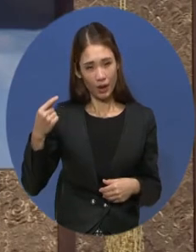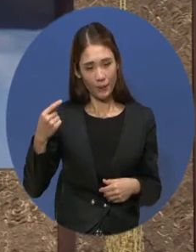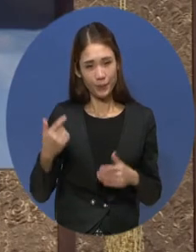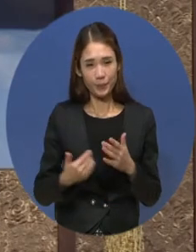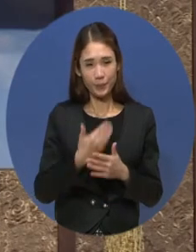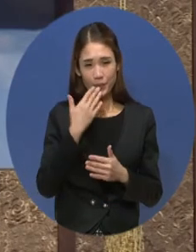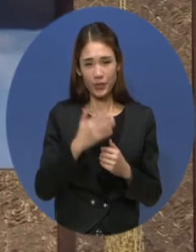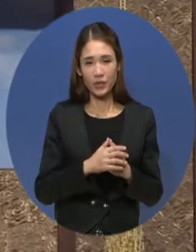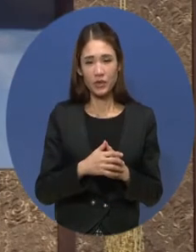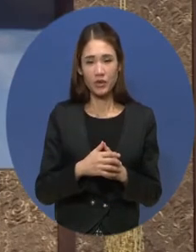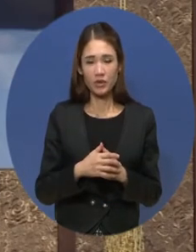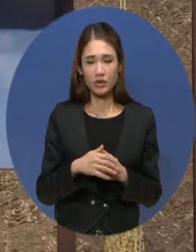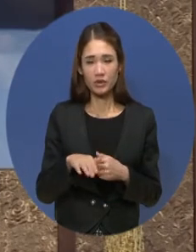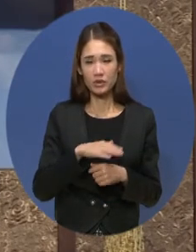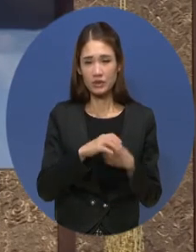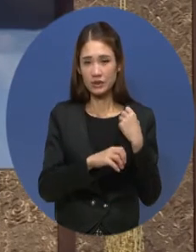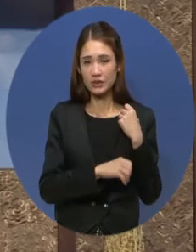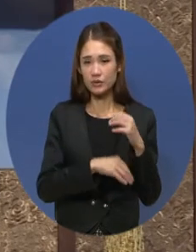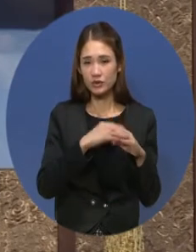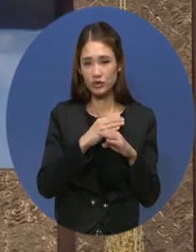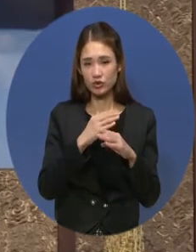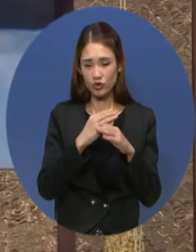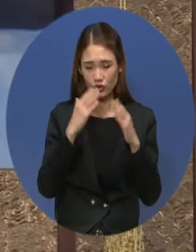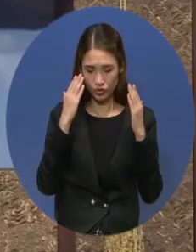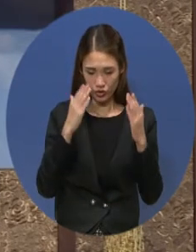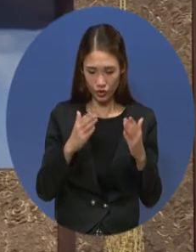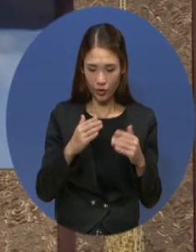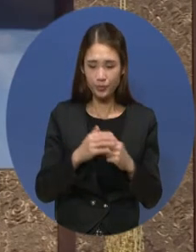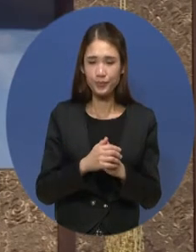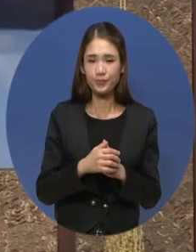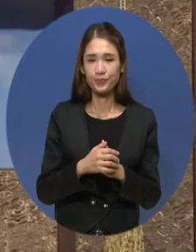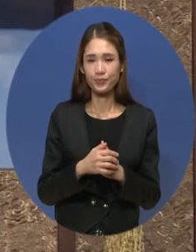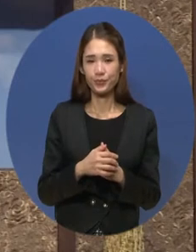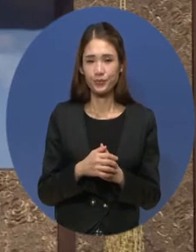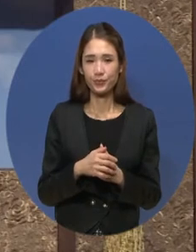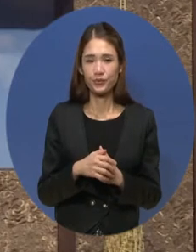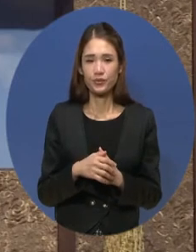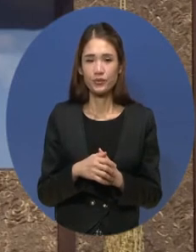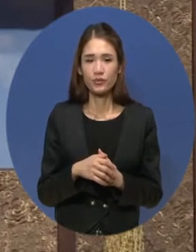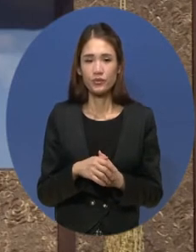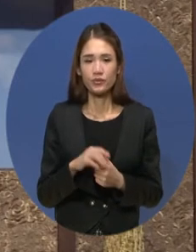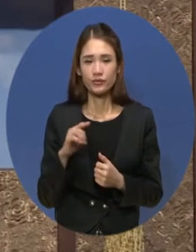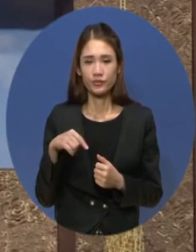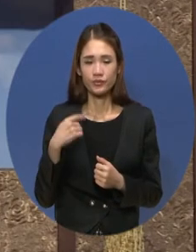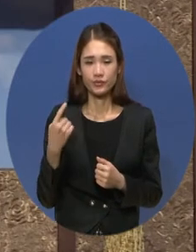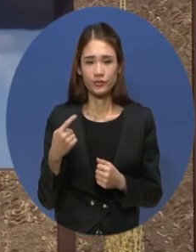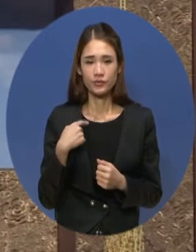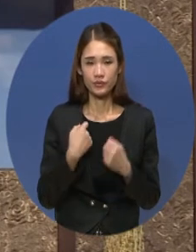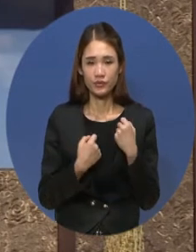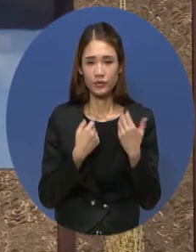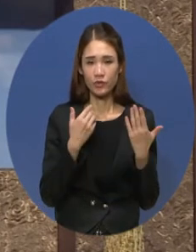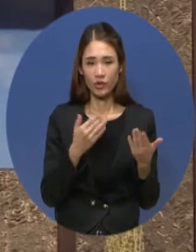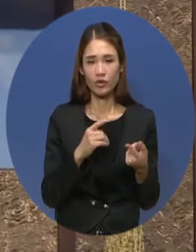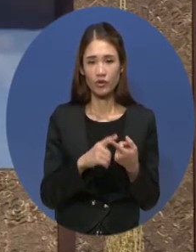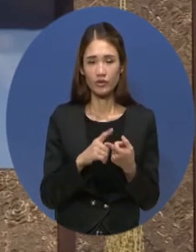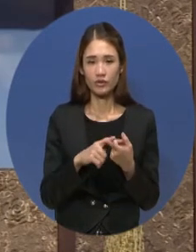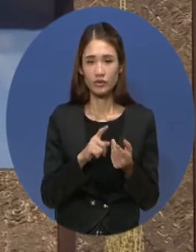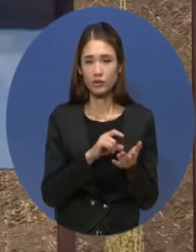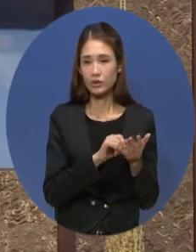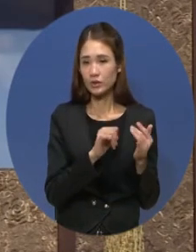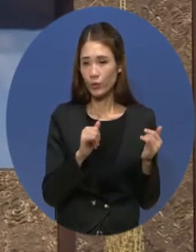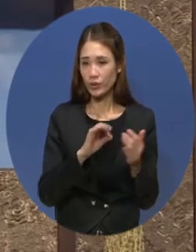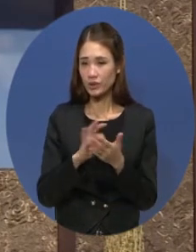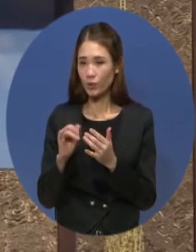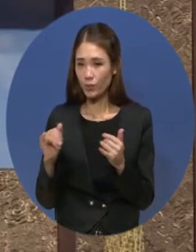있다 네 여기 이제 저희들의 가장 기본적인 중점적인 상황이구요 어 그러면서 이제 제가 말씀드렸듯이 이제 어이